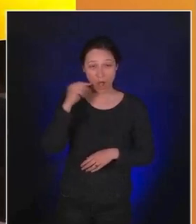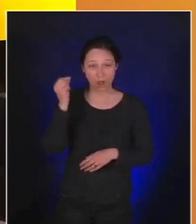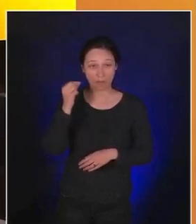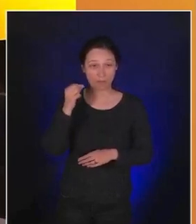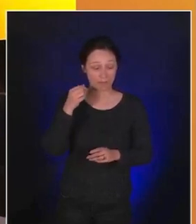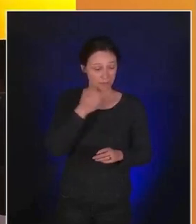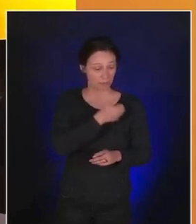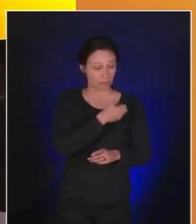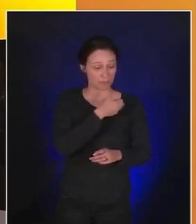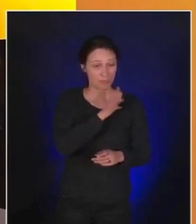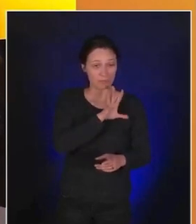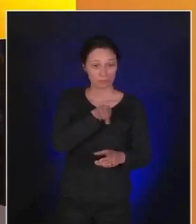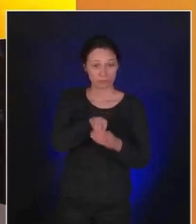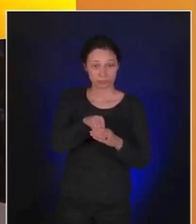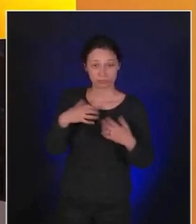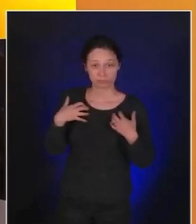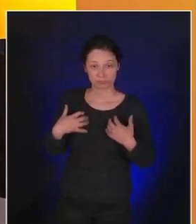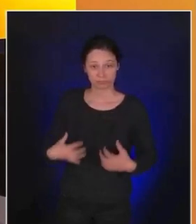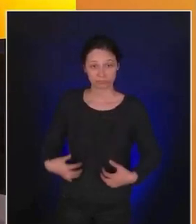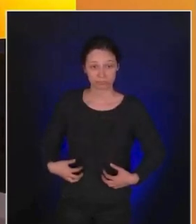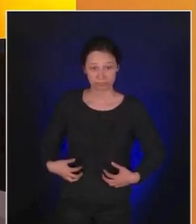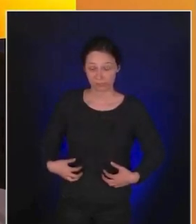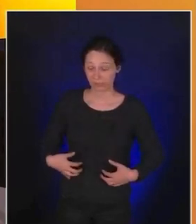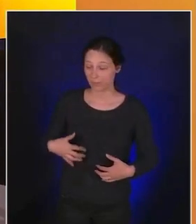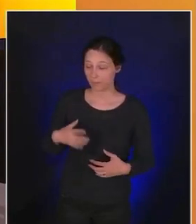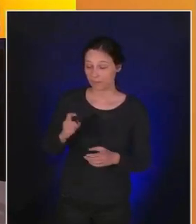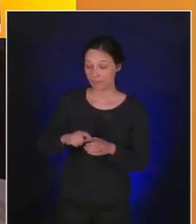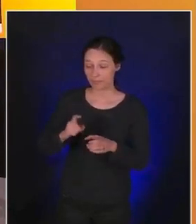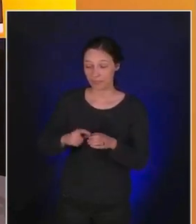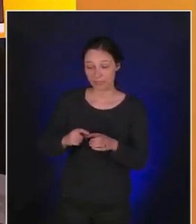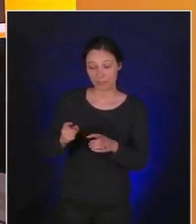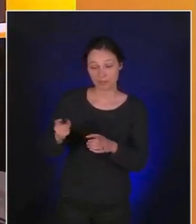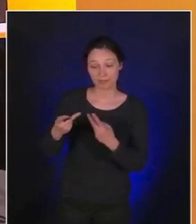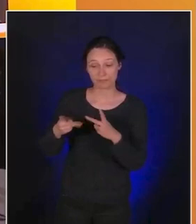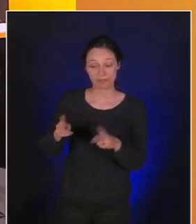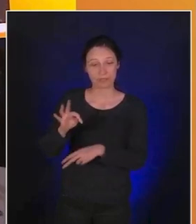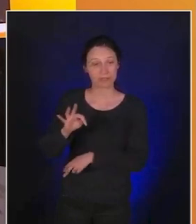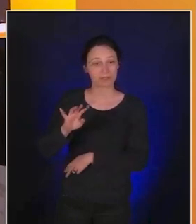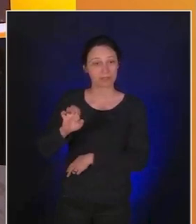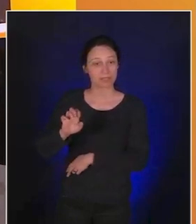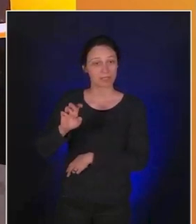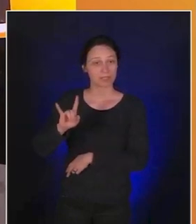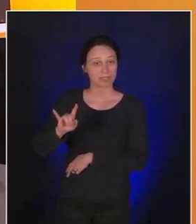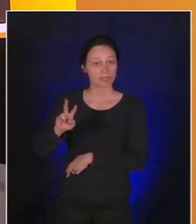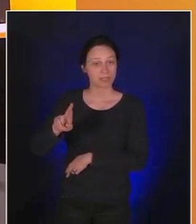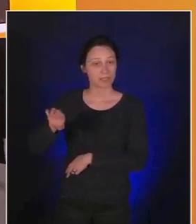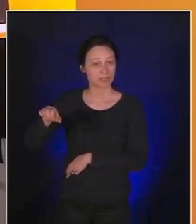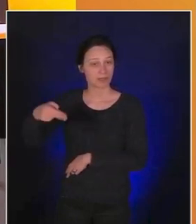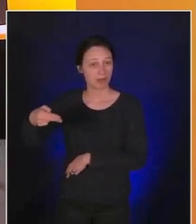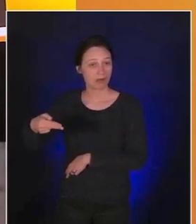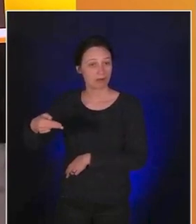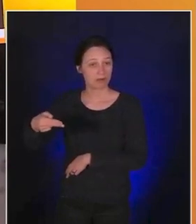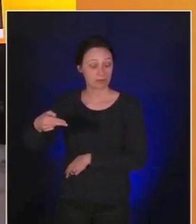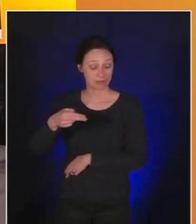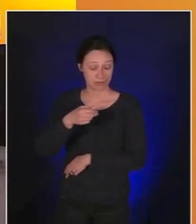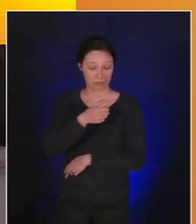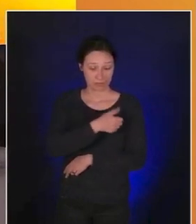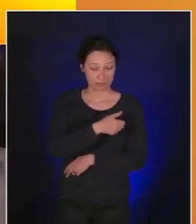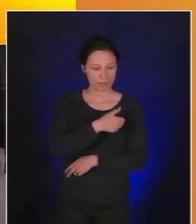du syndicat Wahed de la Régie des transports de Téhéran et sa banlieue, qui était invité au congrès